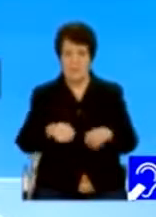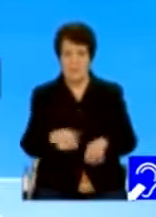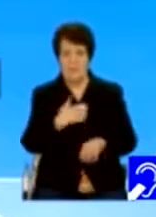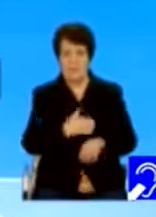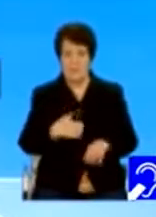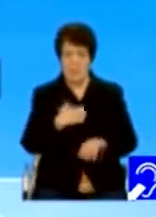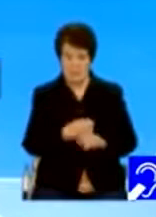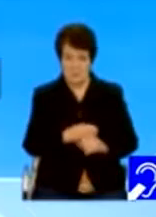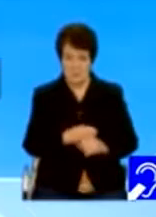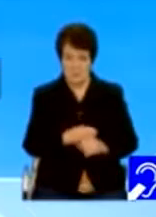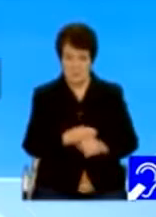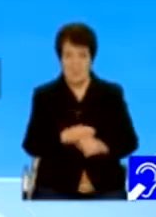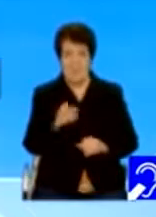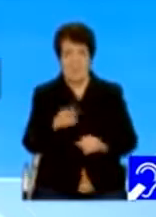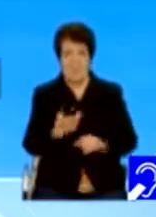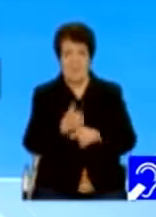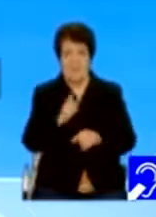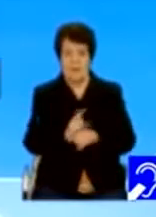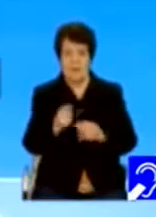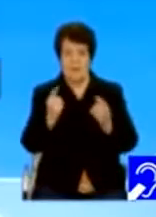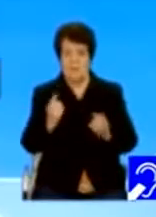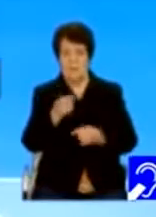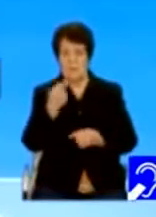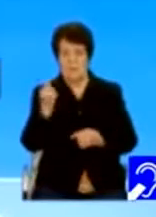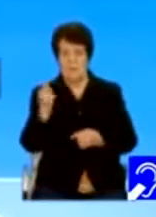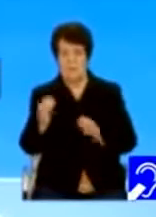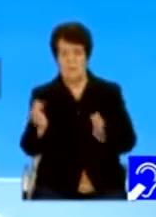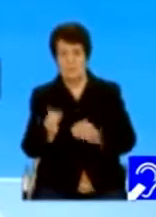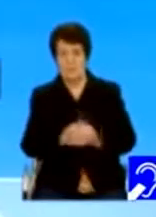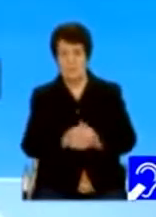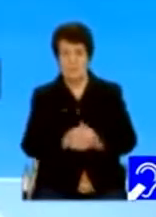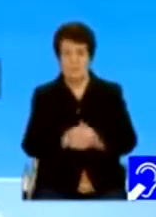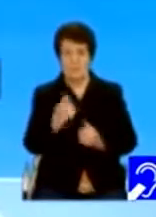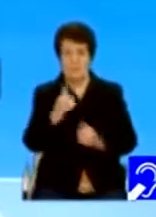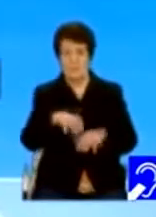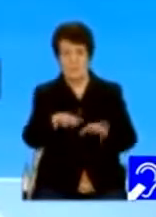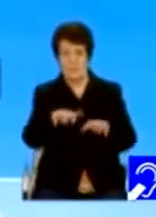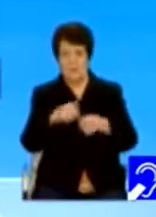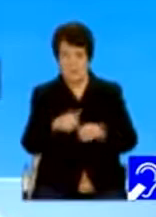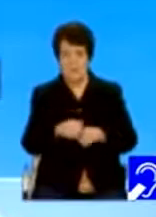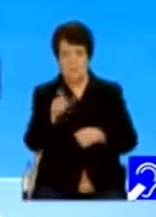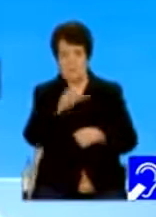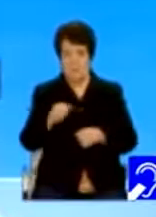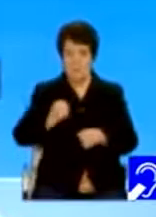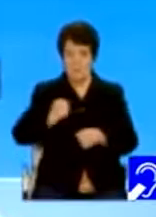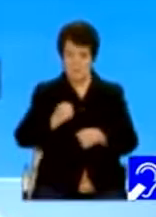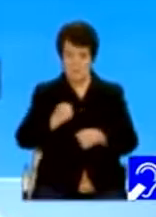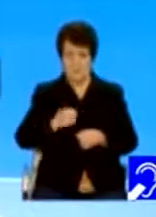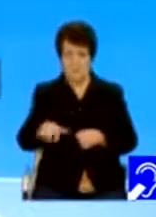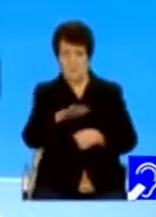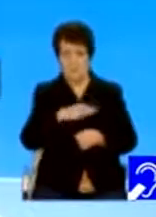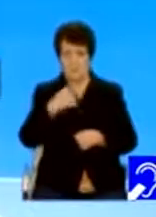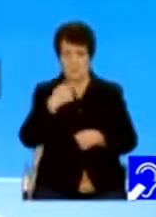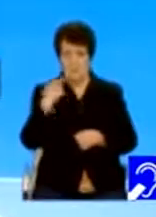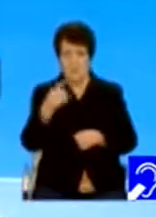importante, avem nevoie de trei lucruri mari, politice, pentru că acestea sunt mai mici. Unu, retragerea necondiționată a trupelor militare de pe teritoriul Republicii